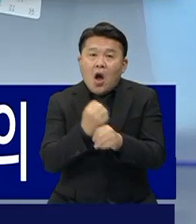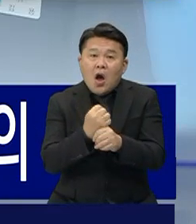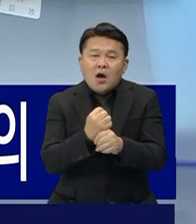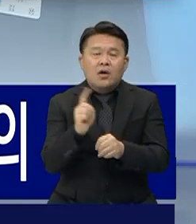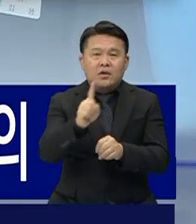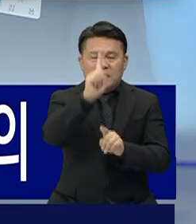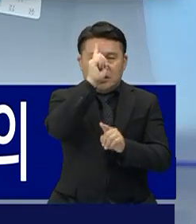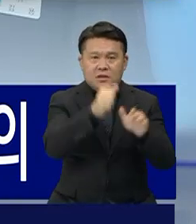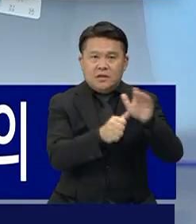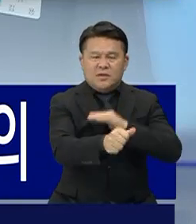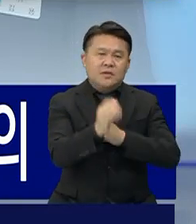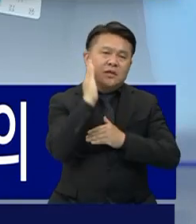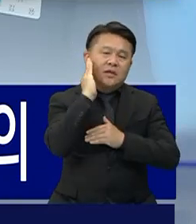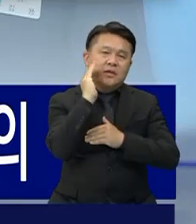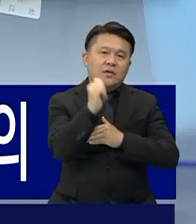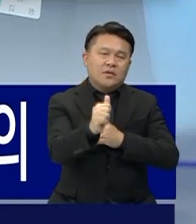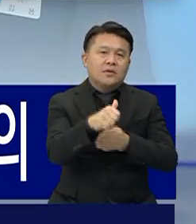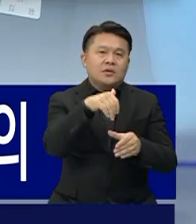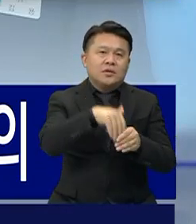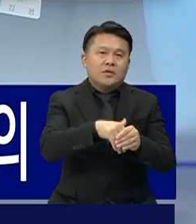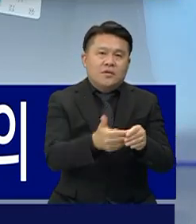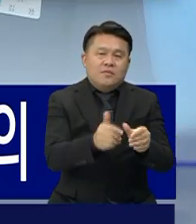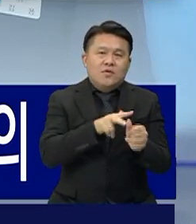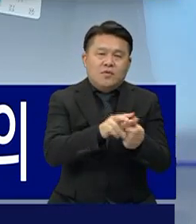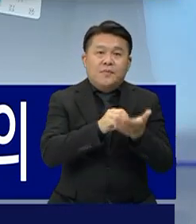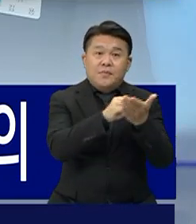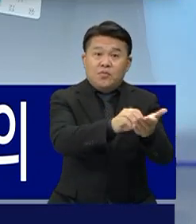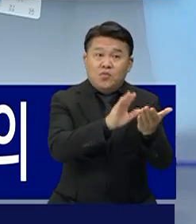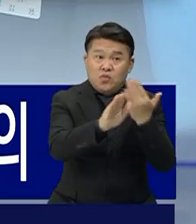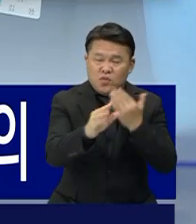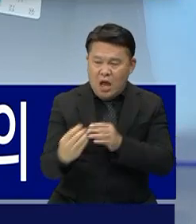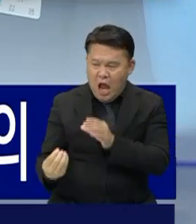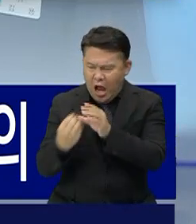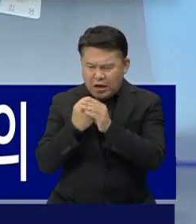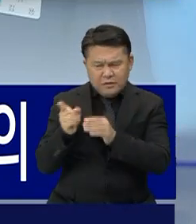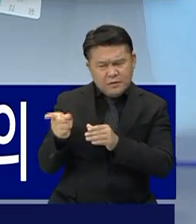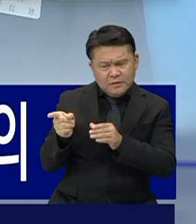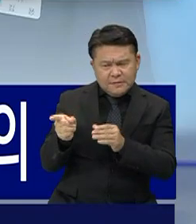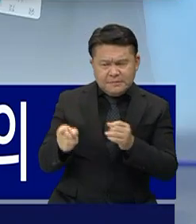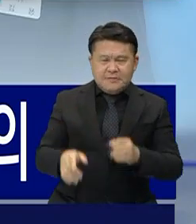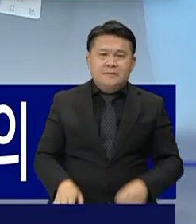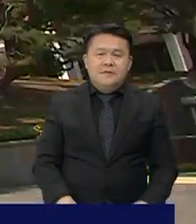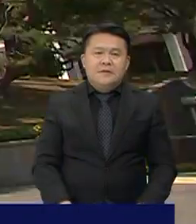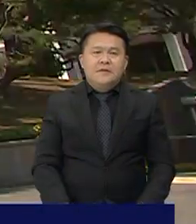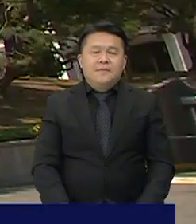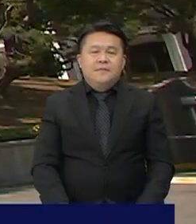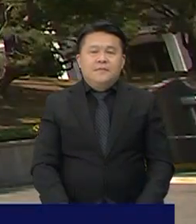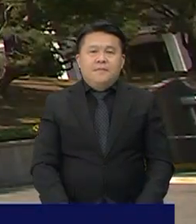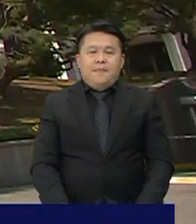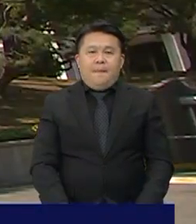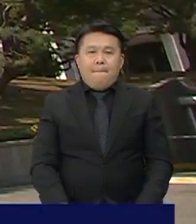예비후보로 등록한 이후인 걸로 알려졌습니다. 김관진 기자가 단독 보도합니다.